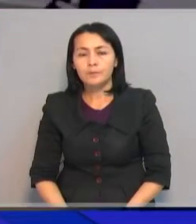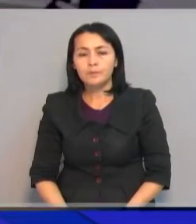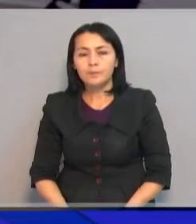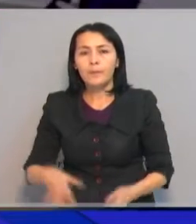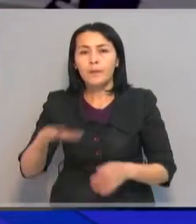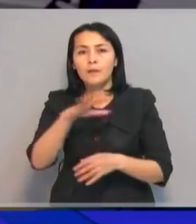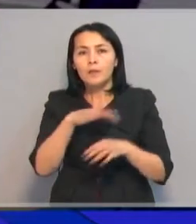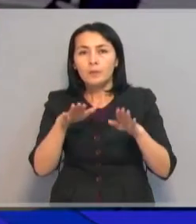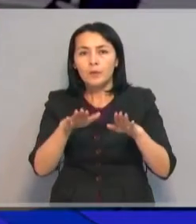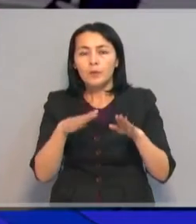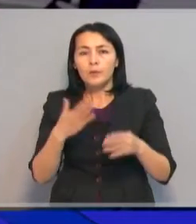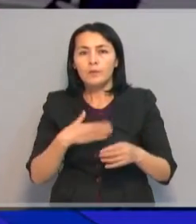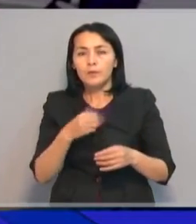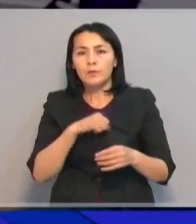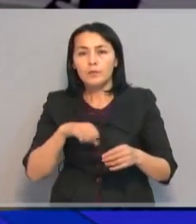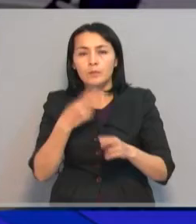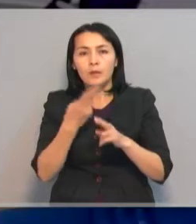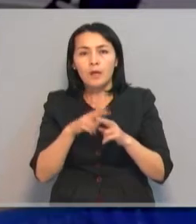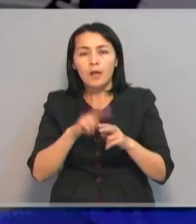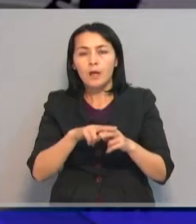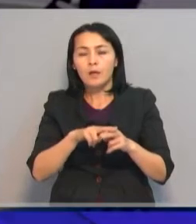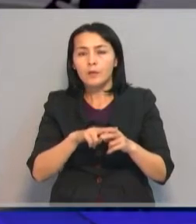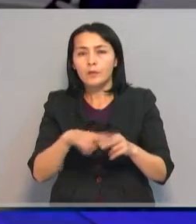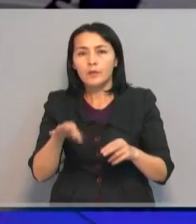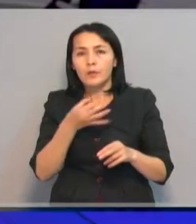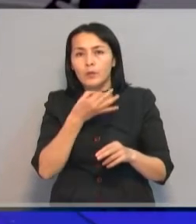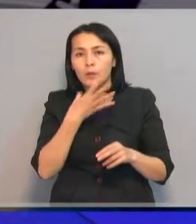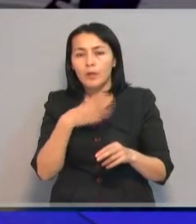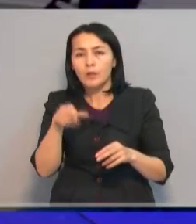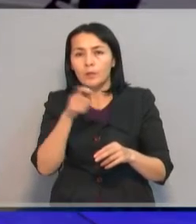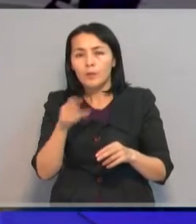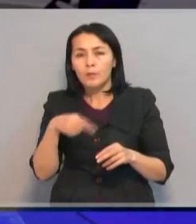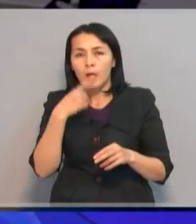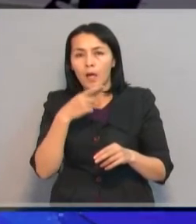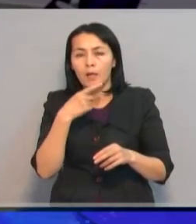Жалпы қойылым мен өзіме өте қатты ұнады. Көрермен ретінде айтатын болсам,